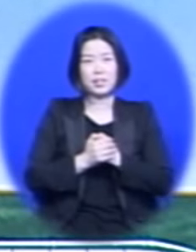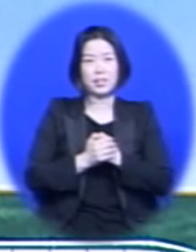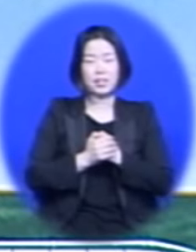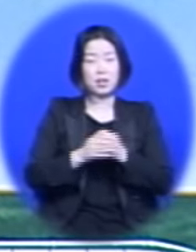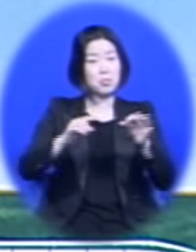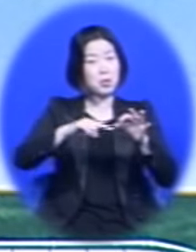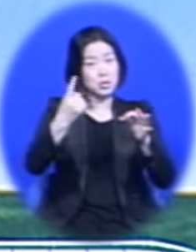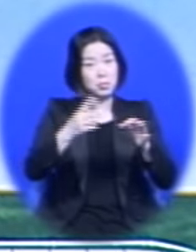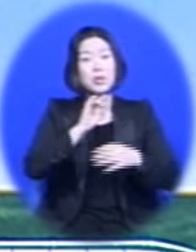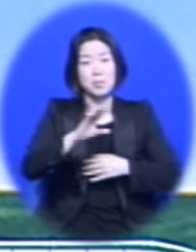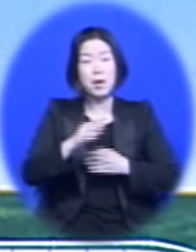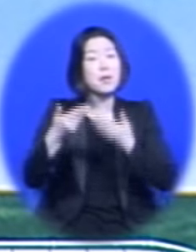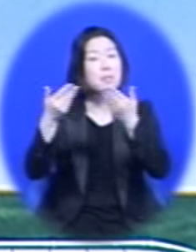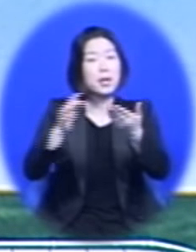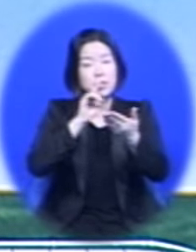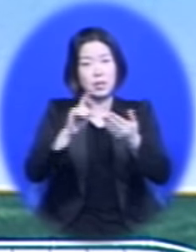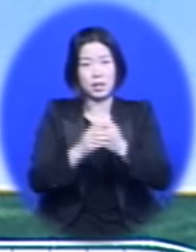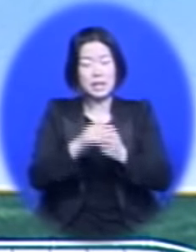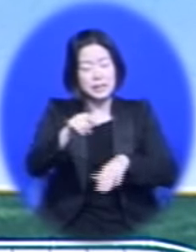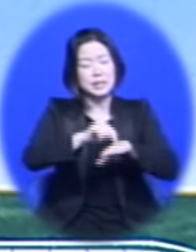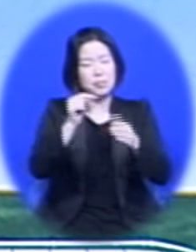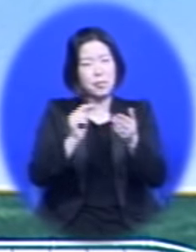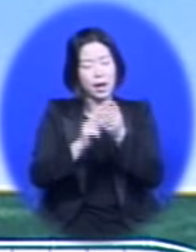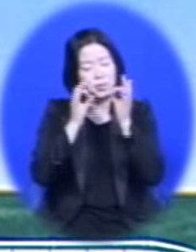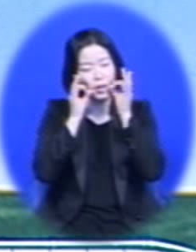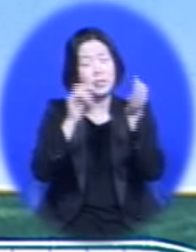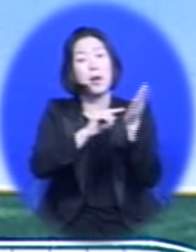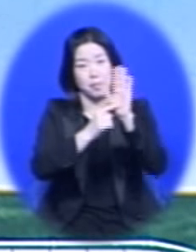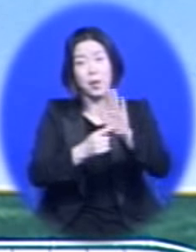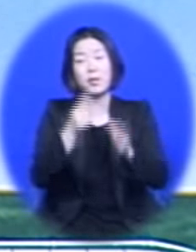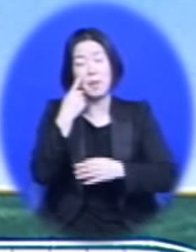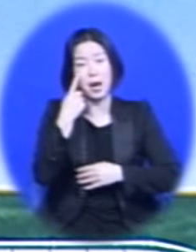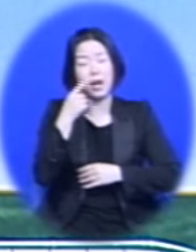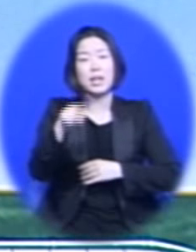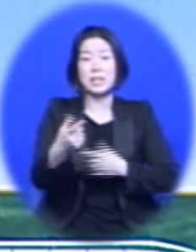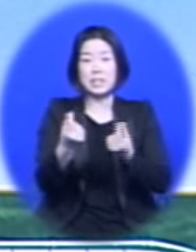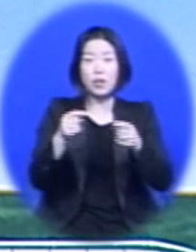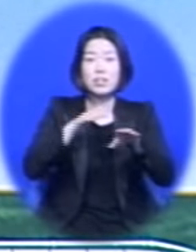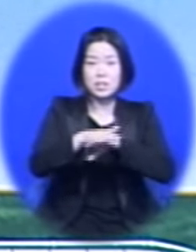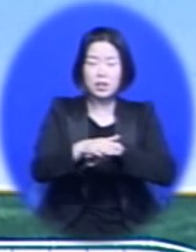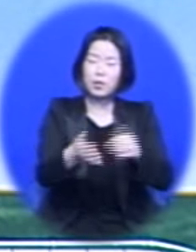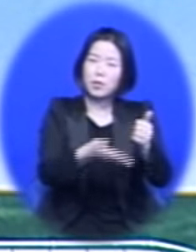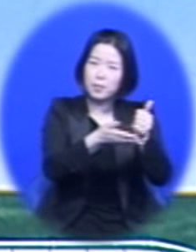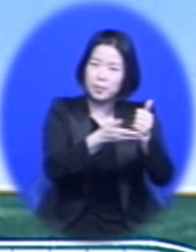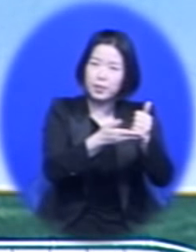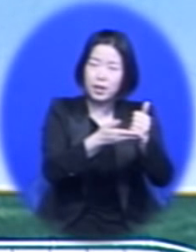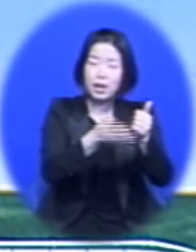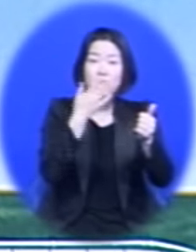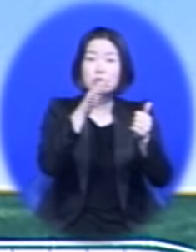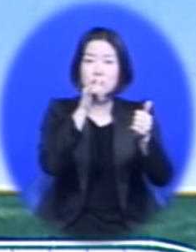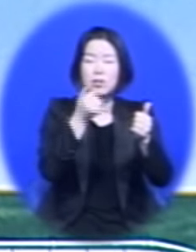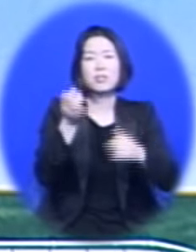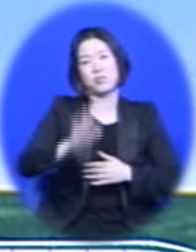10분의 1만 바치라고. 그냥 마음의 정성이라도 표현해야지. 뭐 이런 식으로 다둑거릴 수도 있잖아요. 주님은 그렇게